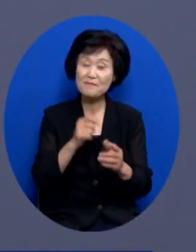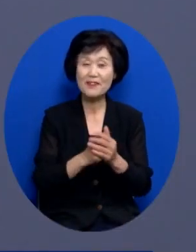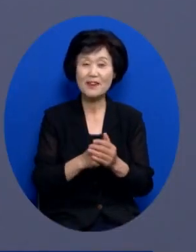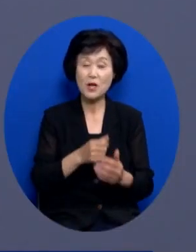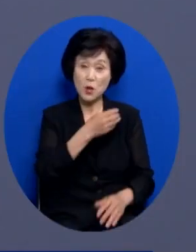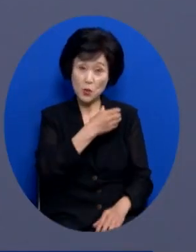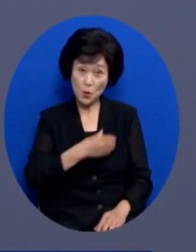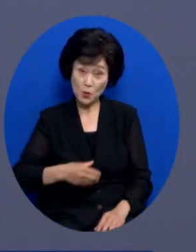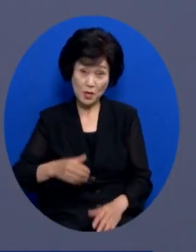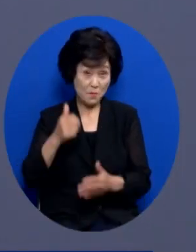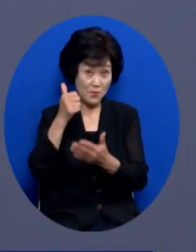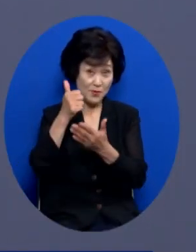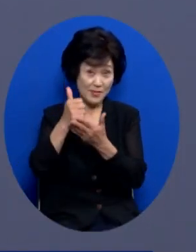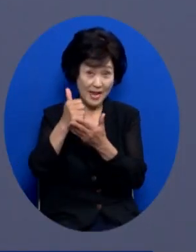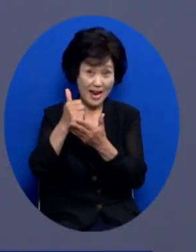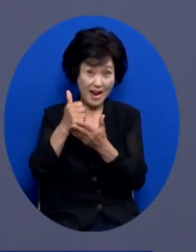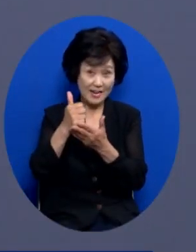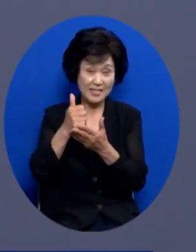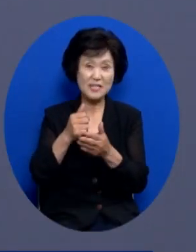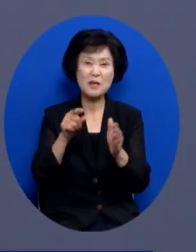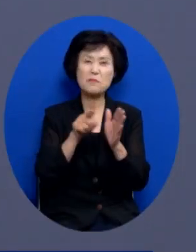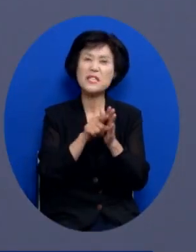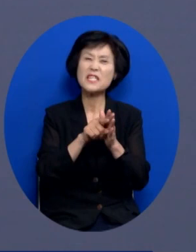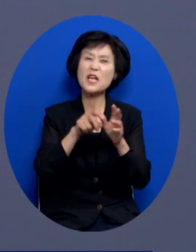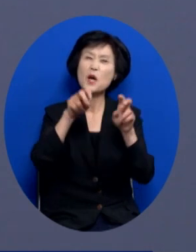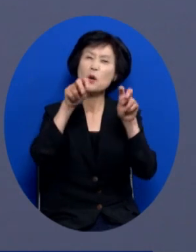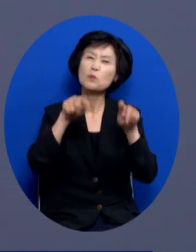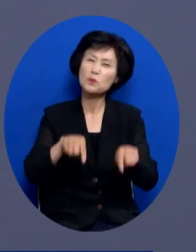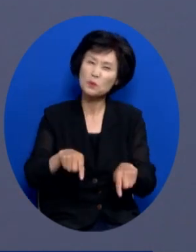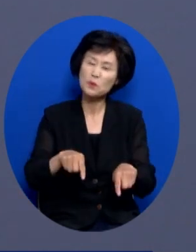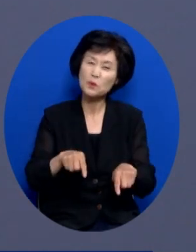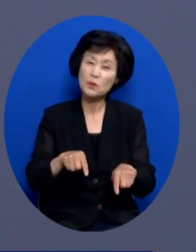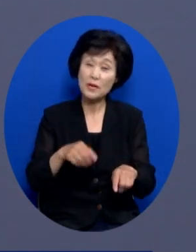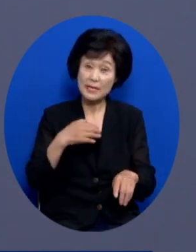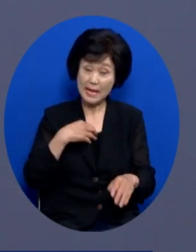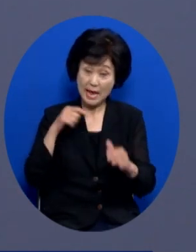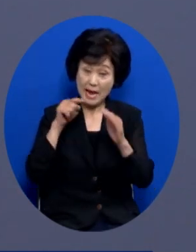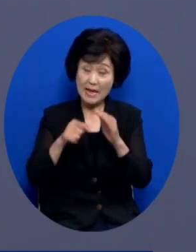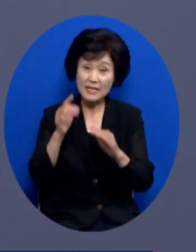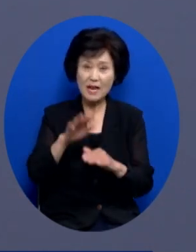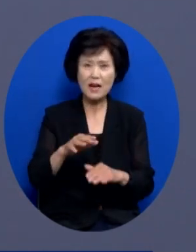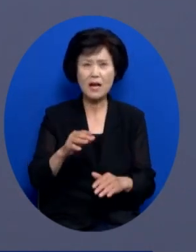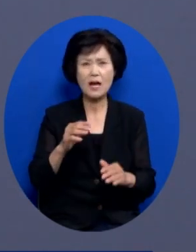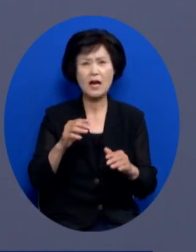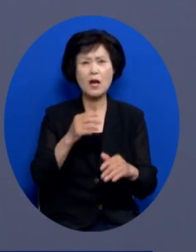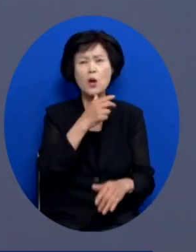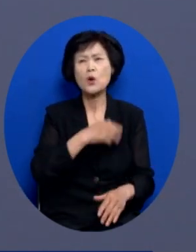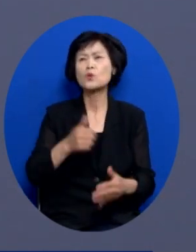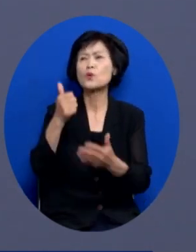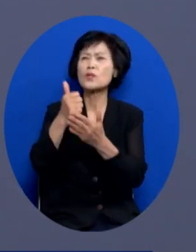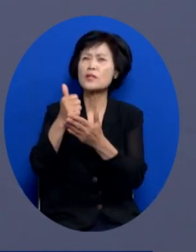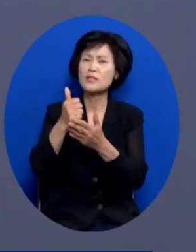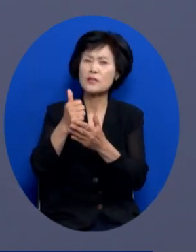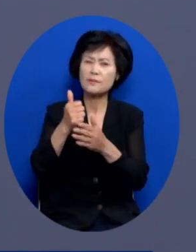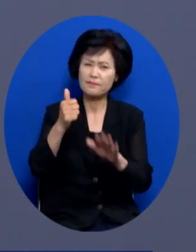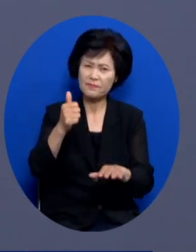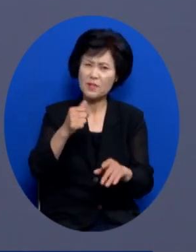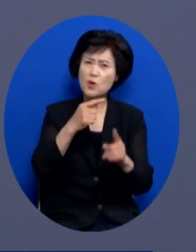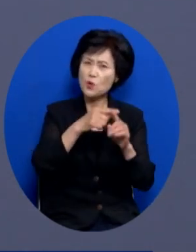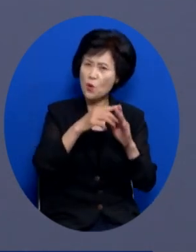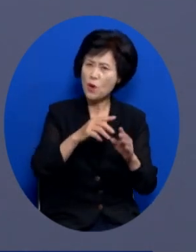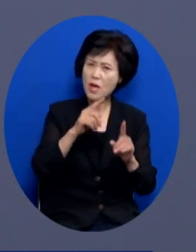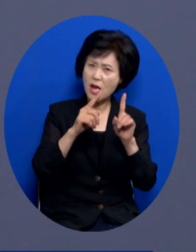동사무소의 동장님이 예수 안 믿는 분인데 인사 갔다가 동장님 한번 우리 교회 오셔서